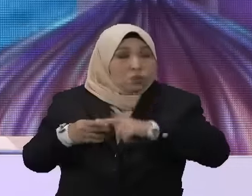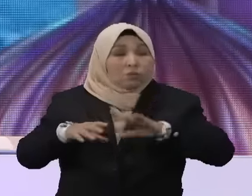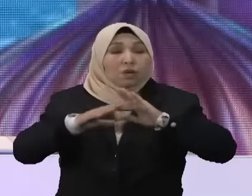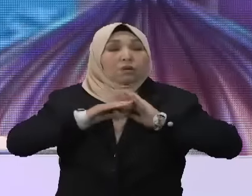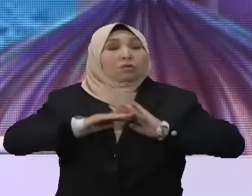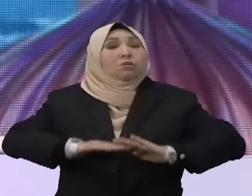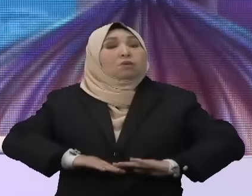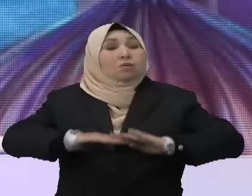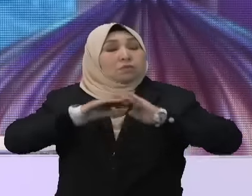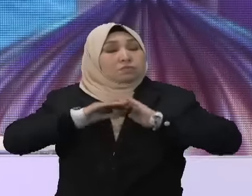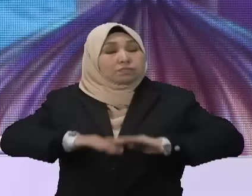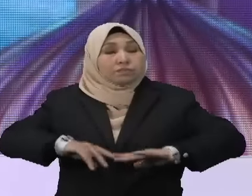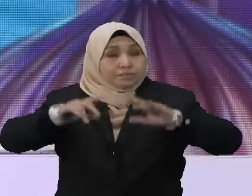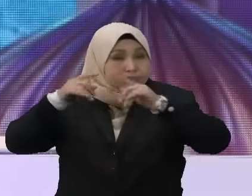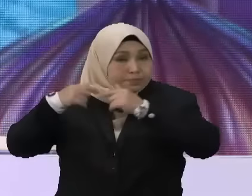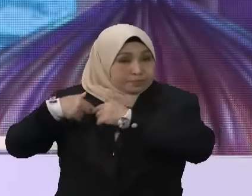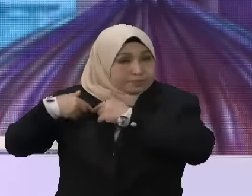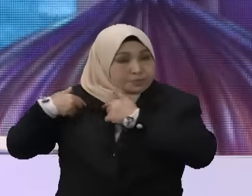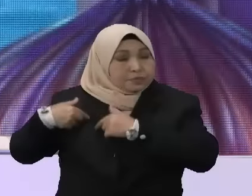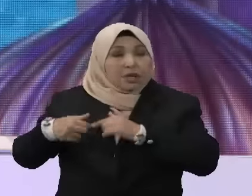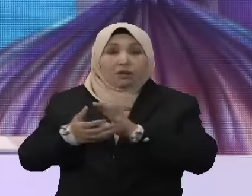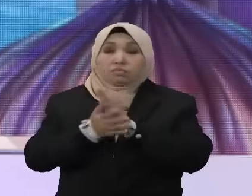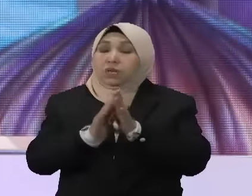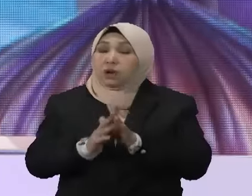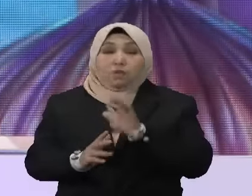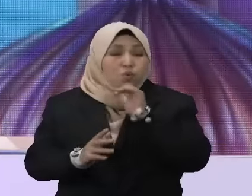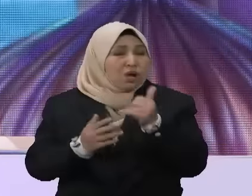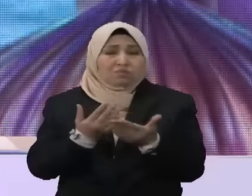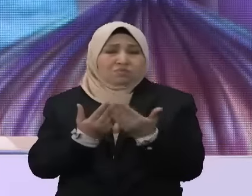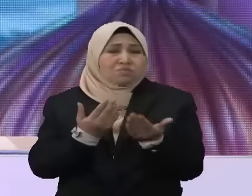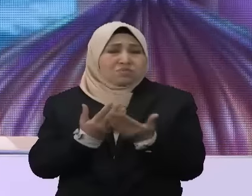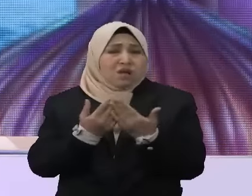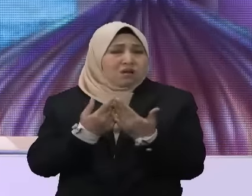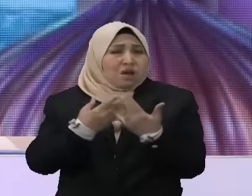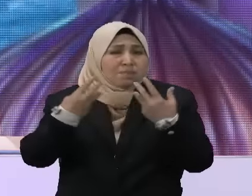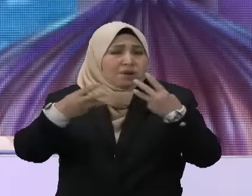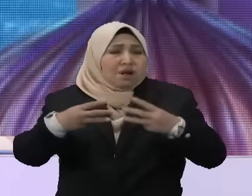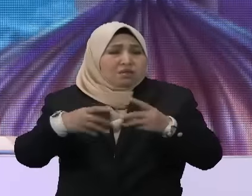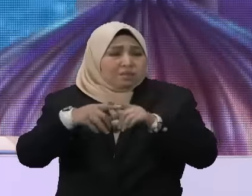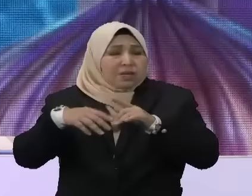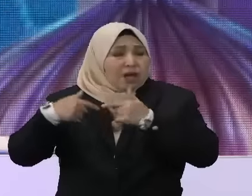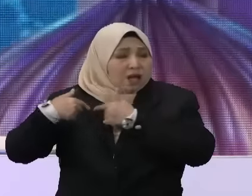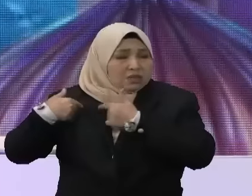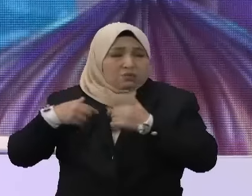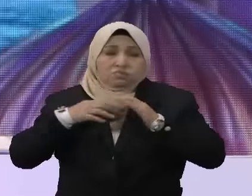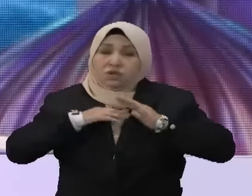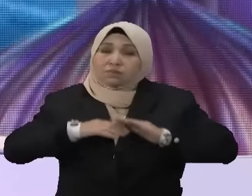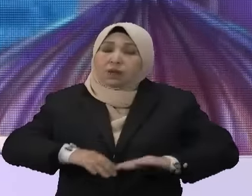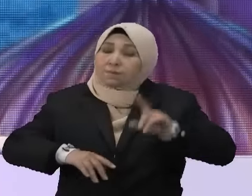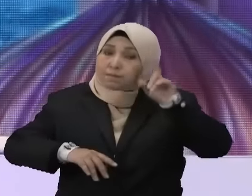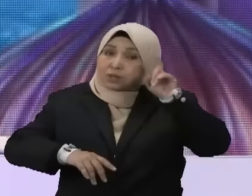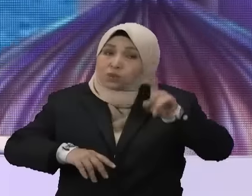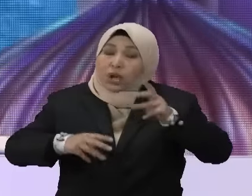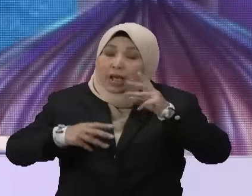hati. Supaya bukan benda mudah untuk berperang, tapi hati perlu tenang. Kerana